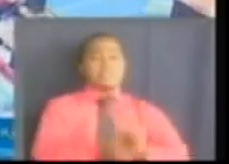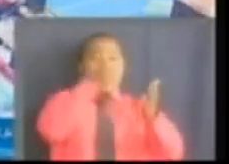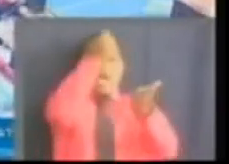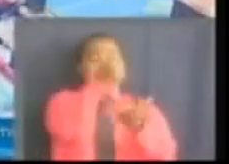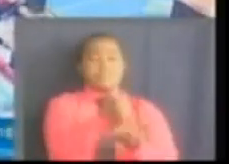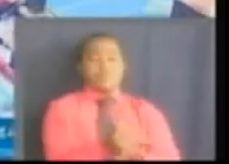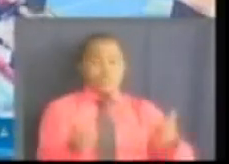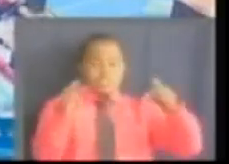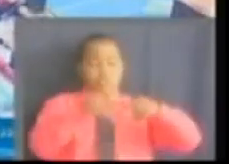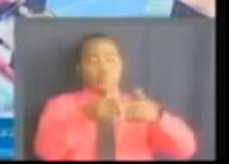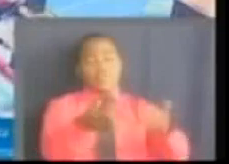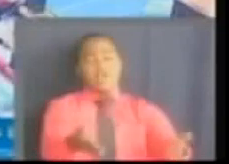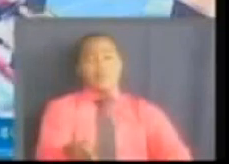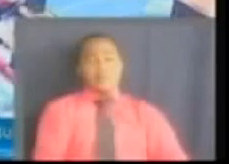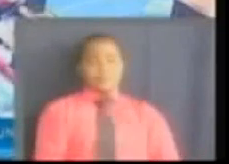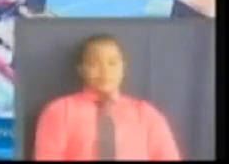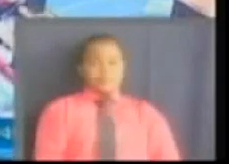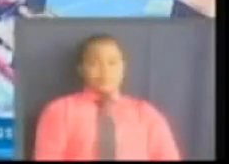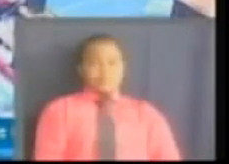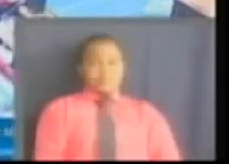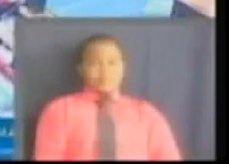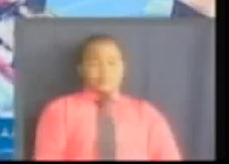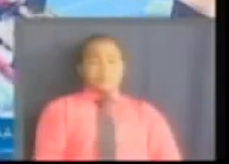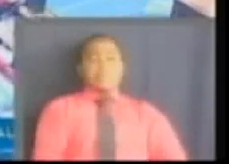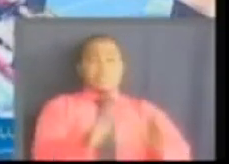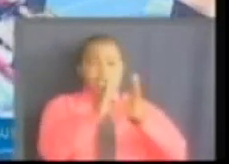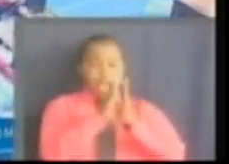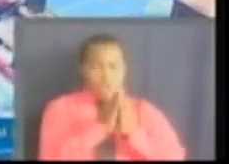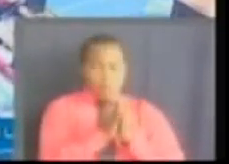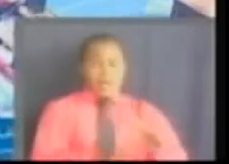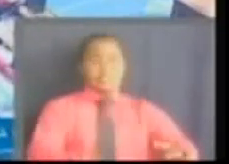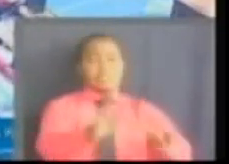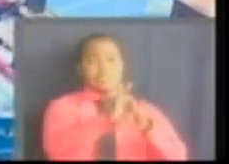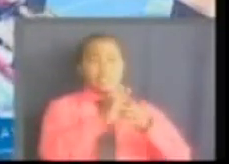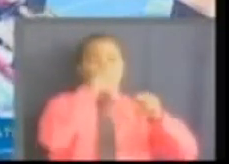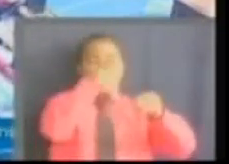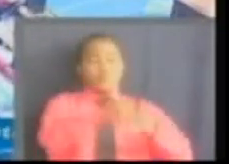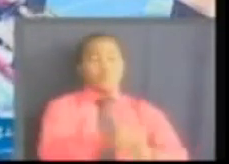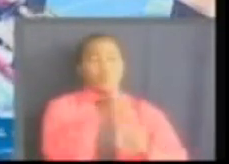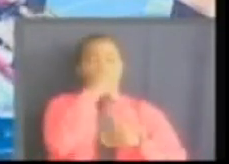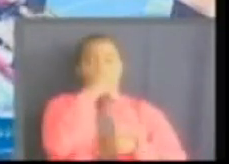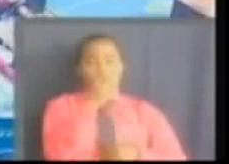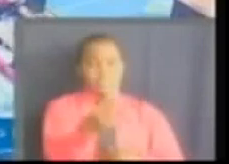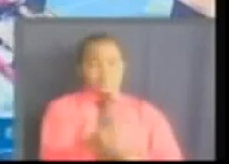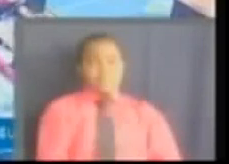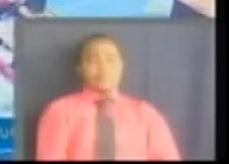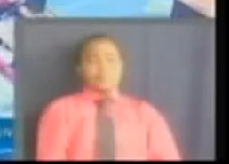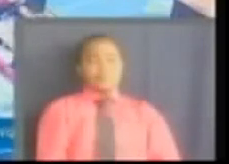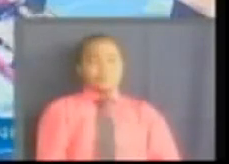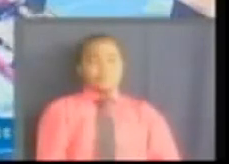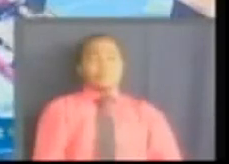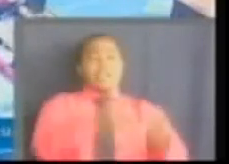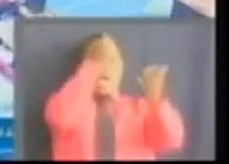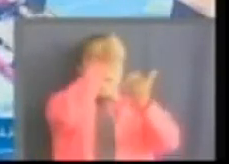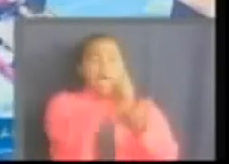mbele yetu. Mheshimiwa mwenyekiti, naomba kwanza niungane na mjumbe aliyetangulia kwa kusema kwamba azimio hili